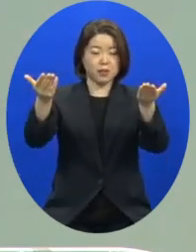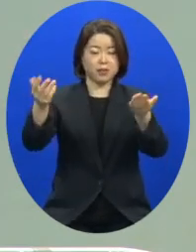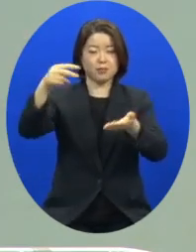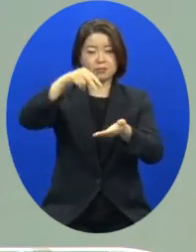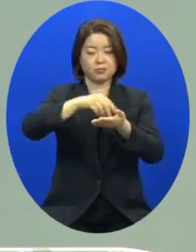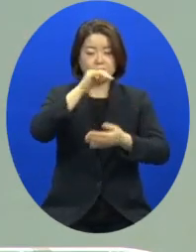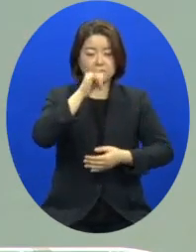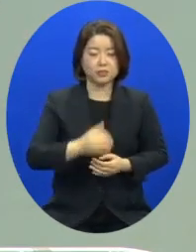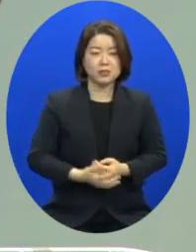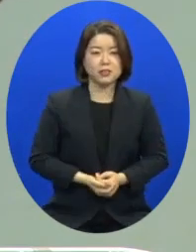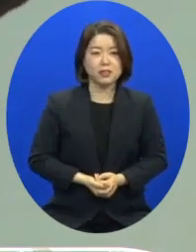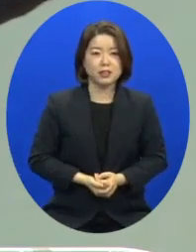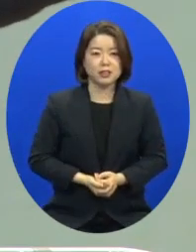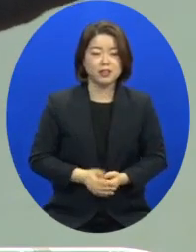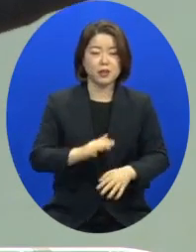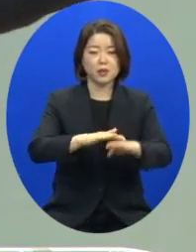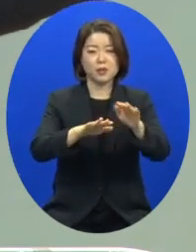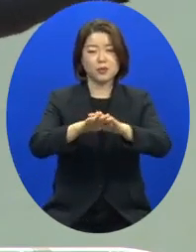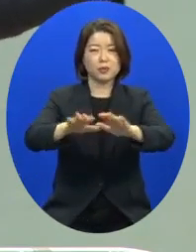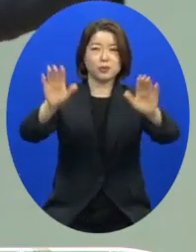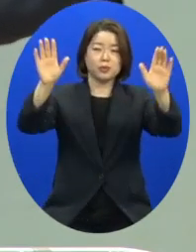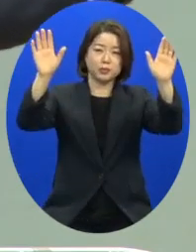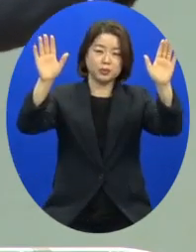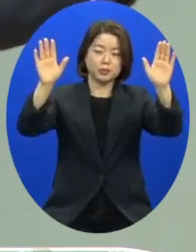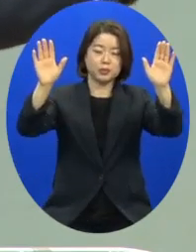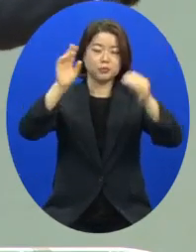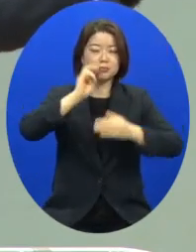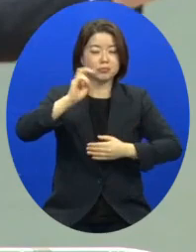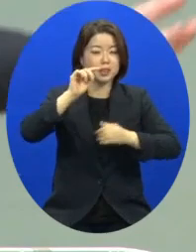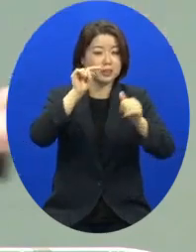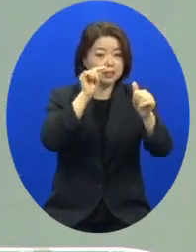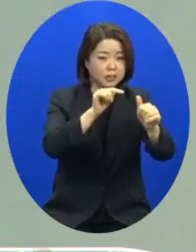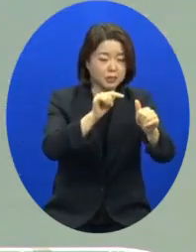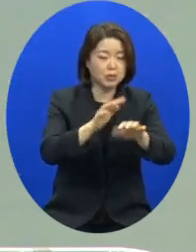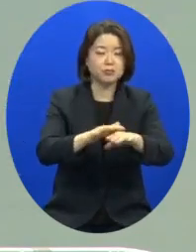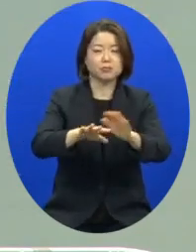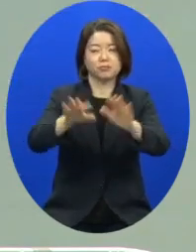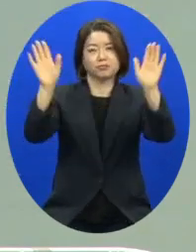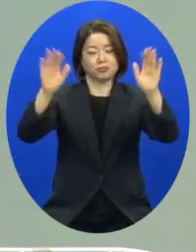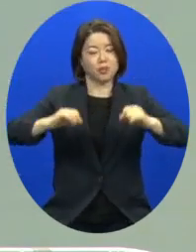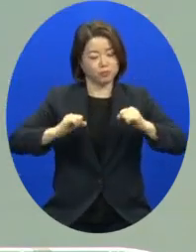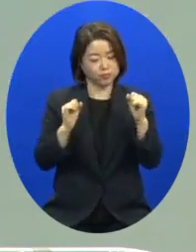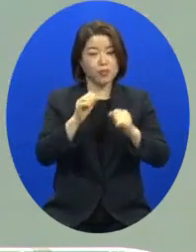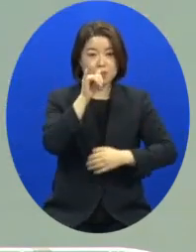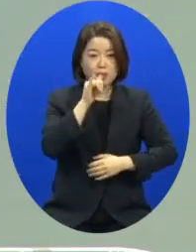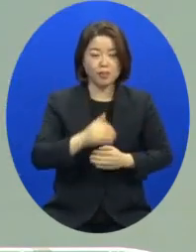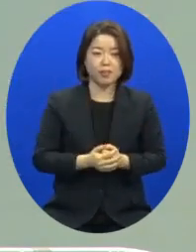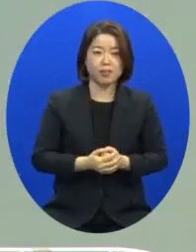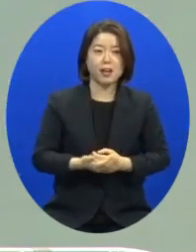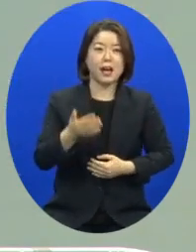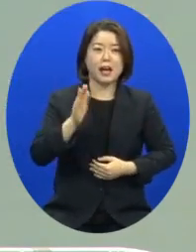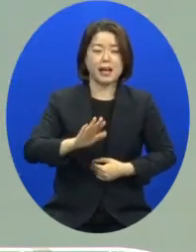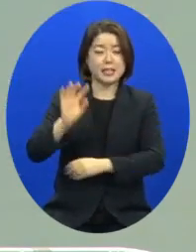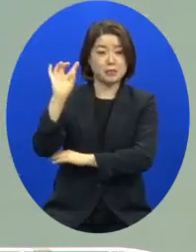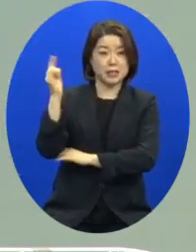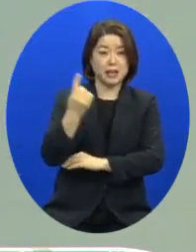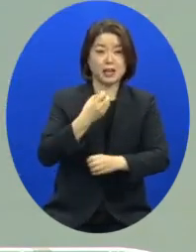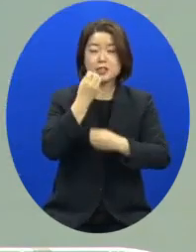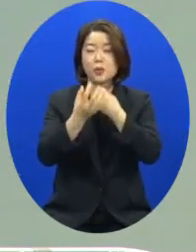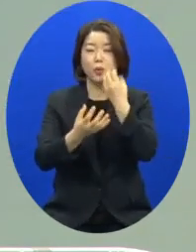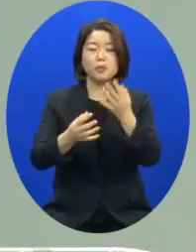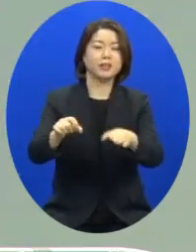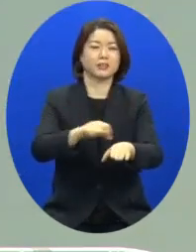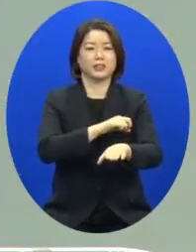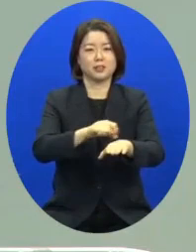일어나서 찬양합니다. 손을 들고 찬양하자 그러면 손을 들고 찬양합니다. 그런데 다윗의 고백은 좀 특별합니다.